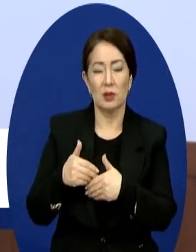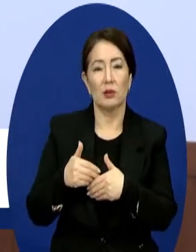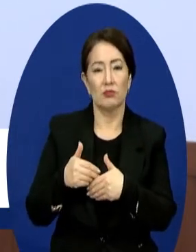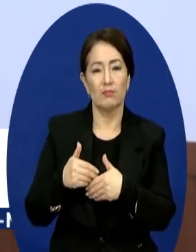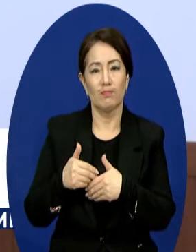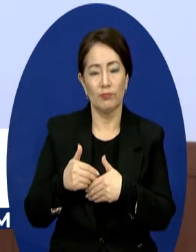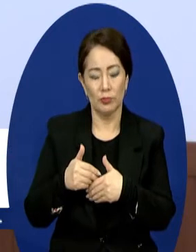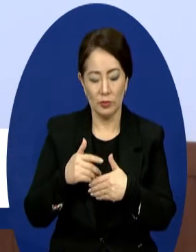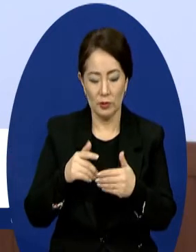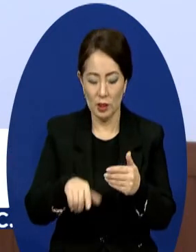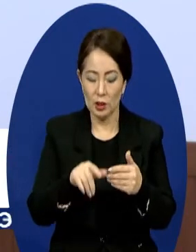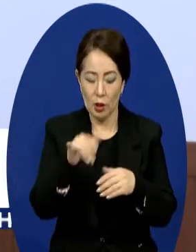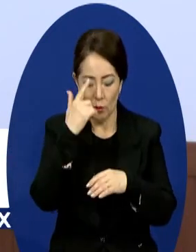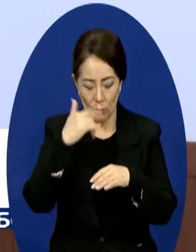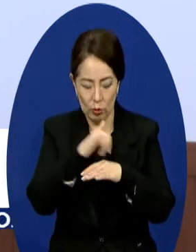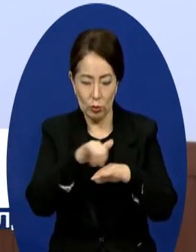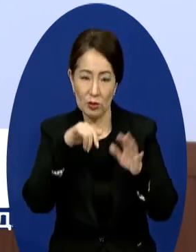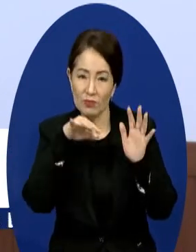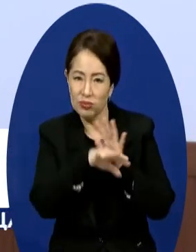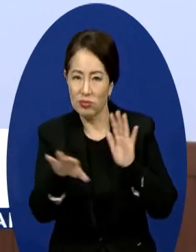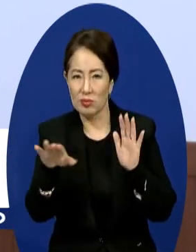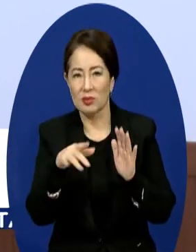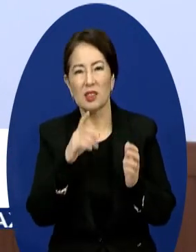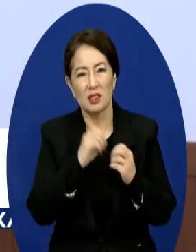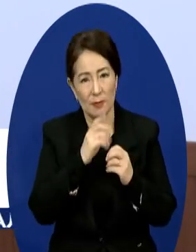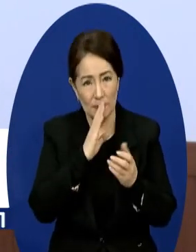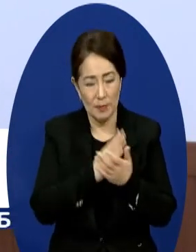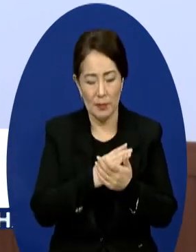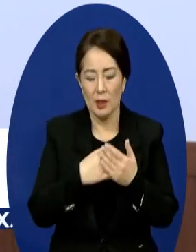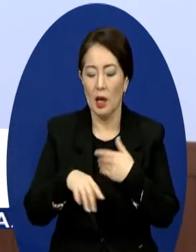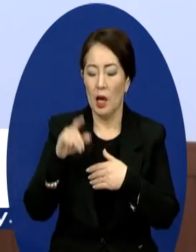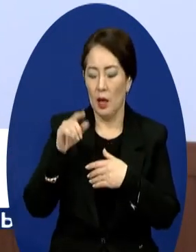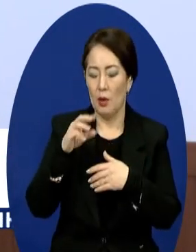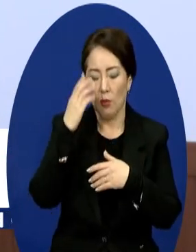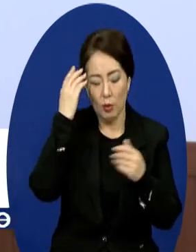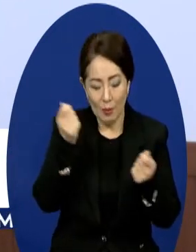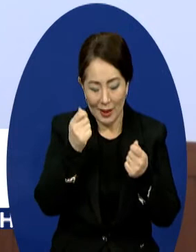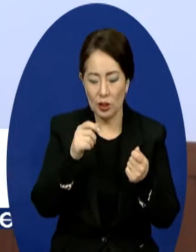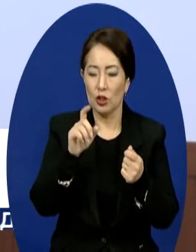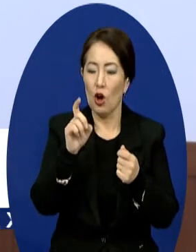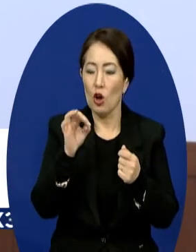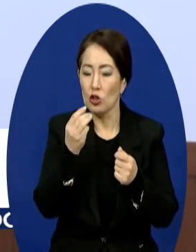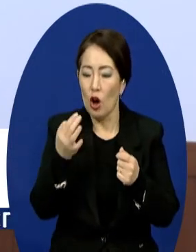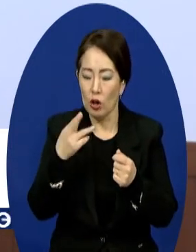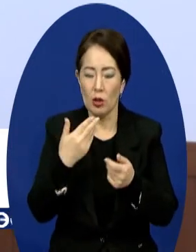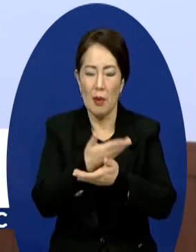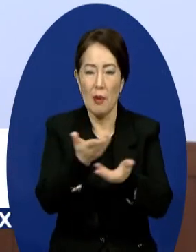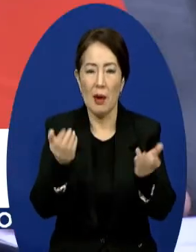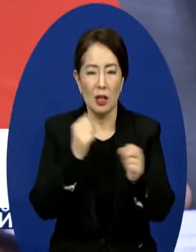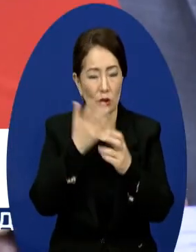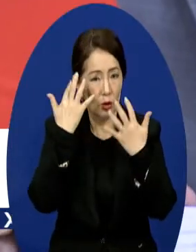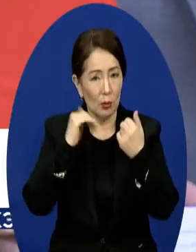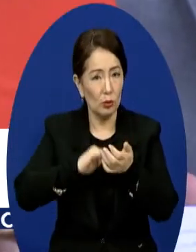дэмжлэгтэйгээр энийг усын хэмжээнд нэвтрүүлэх. За дээрээс нь бүх малчд бүх оршоодод хүрэх ажлыг зохион байгуулахаар төлөвлөж ажиллаж